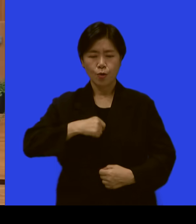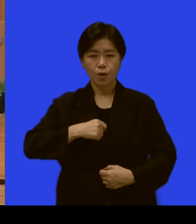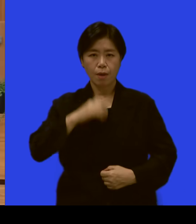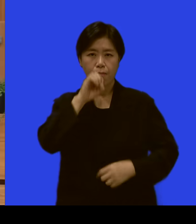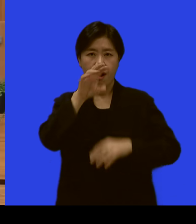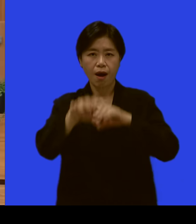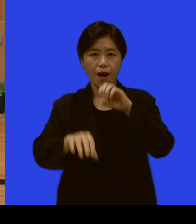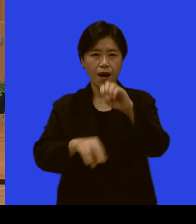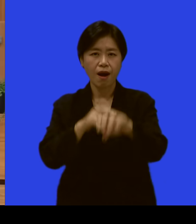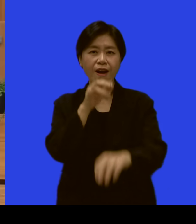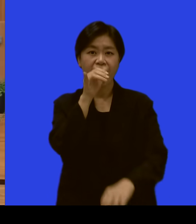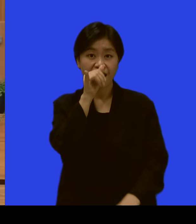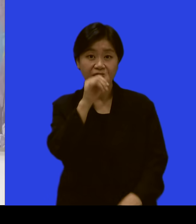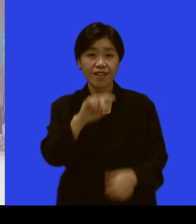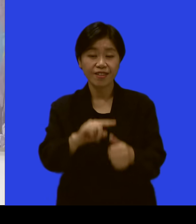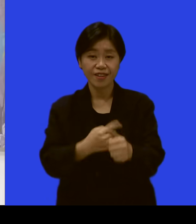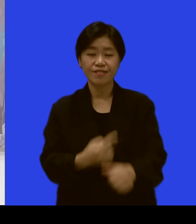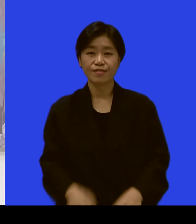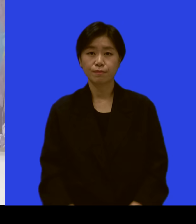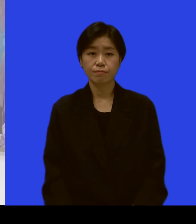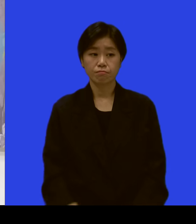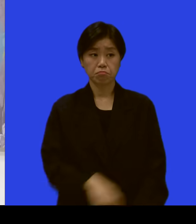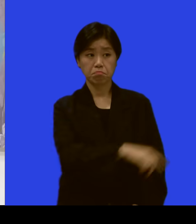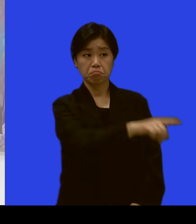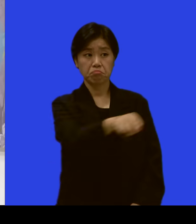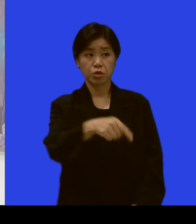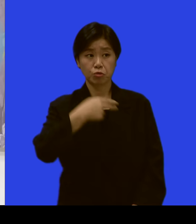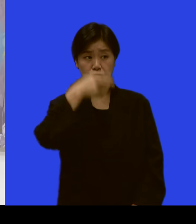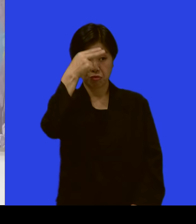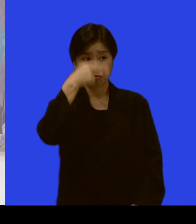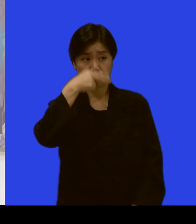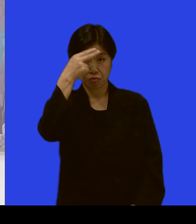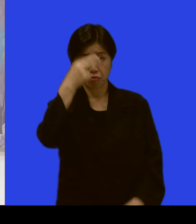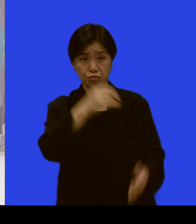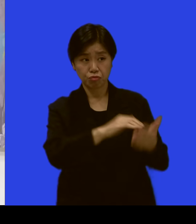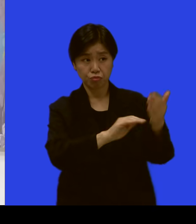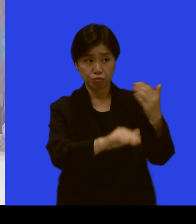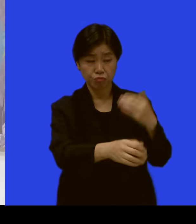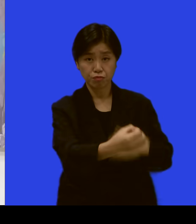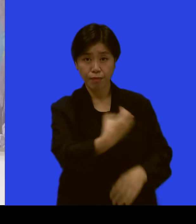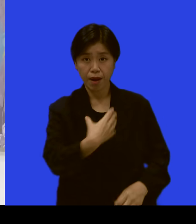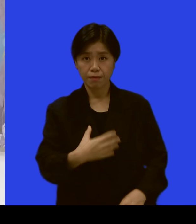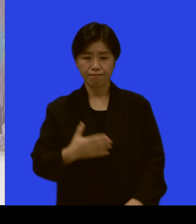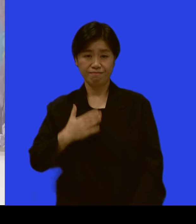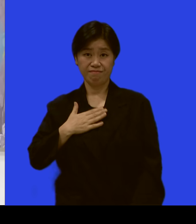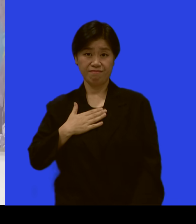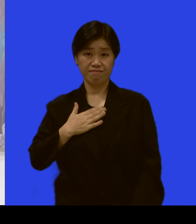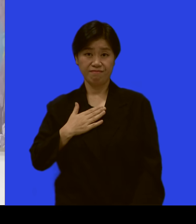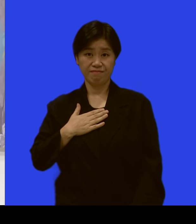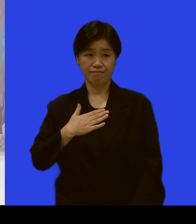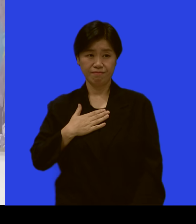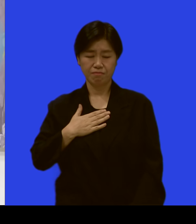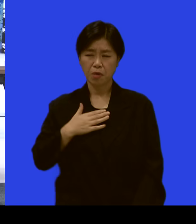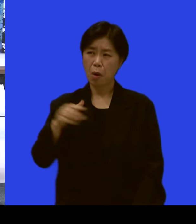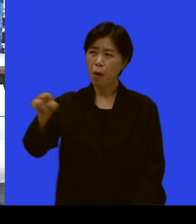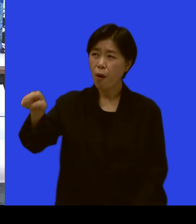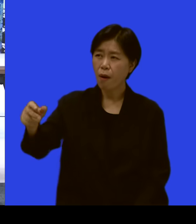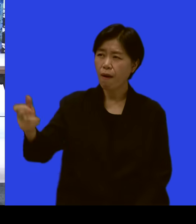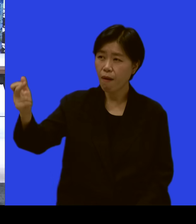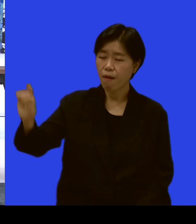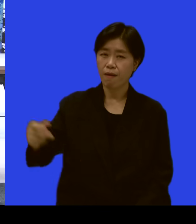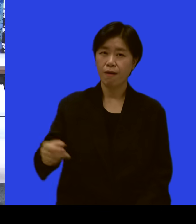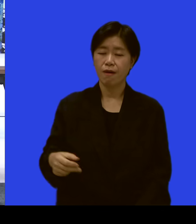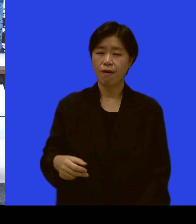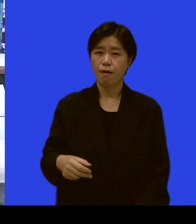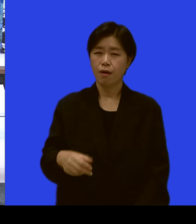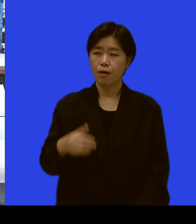그리고 솔직해진단 말이에요. 그렇죠. 이 친구들이 어느 정도 취하면 동훈이 형은 예. 내 얘기를 좀 잘 들어주는 형이니까 음.